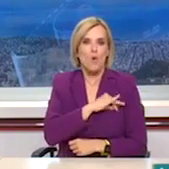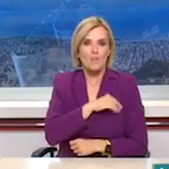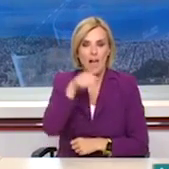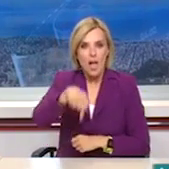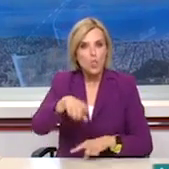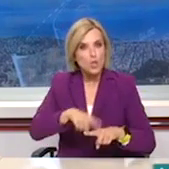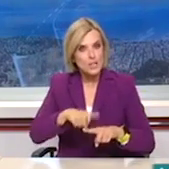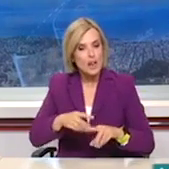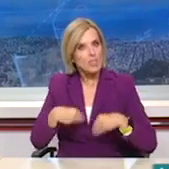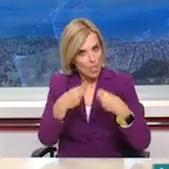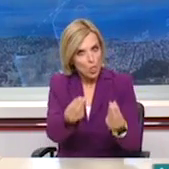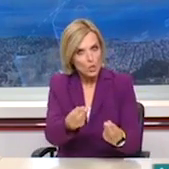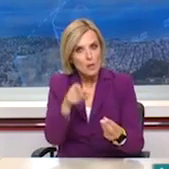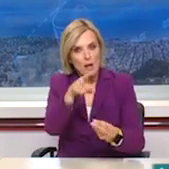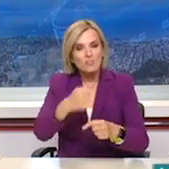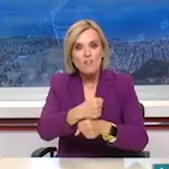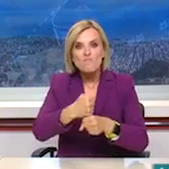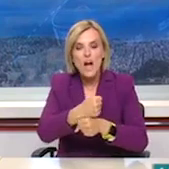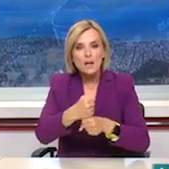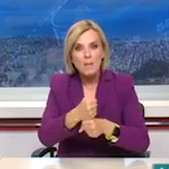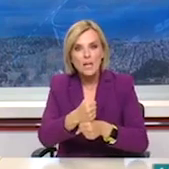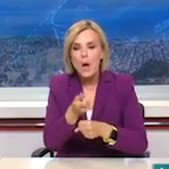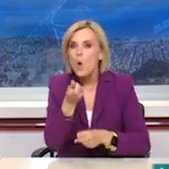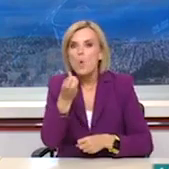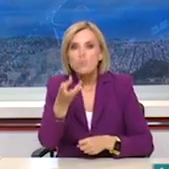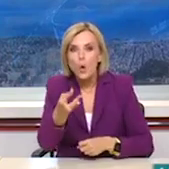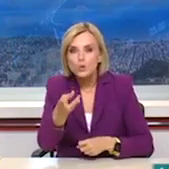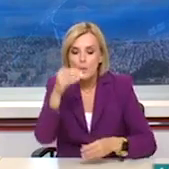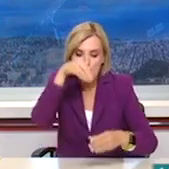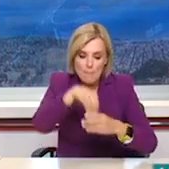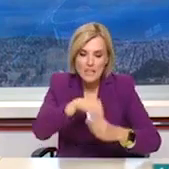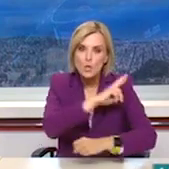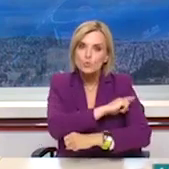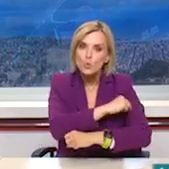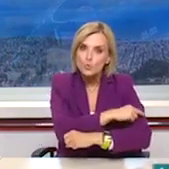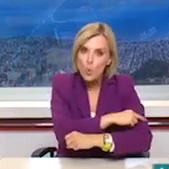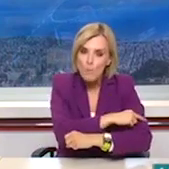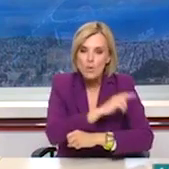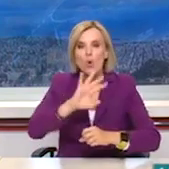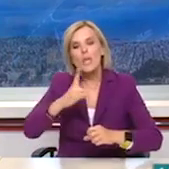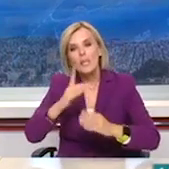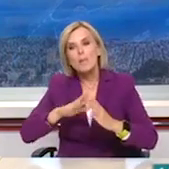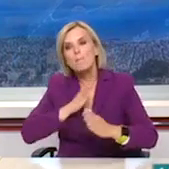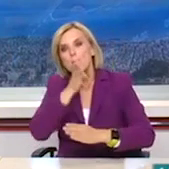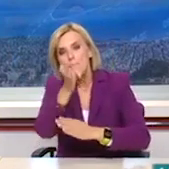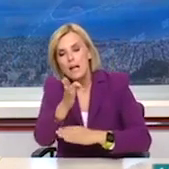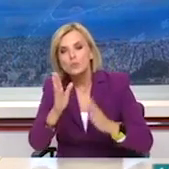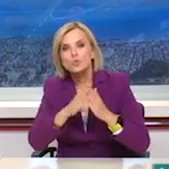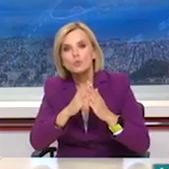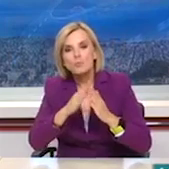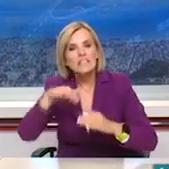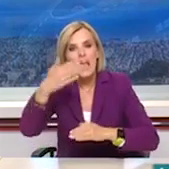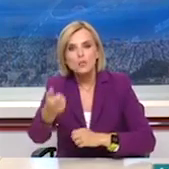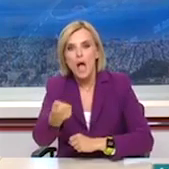έχουν λάβει τη συγκεκριμένη θεραπεία ενδονοσοκομιακά, πόσοι εξωνοσοκομιακά και με ποιο τρόπο παρακολουθούνται? Πόσοι υγειονομικοί στο πλαίσιο